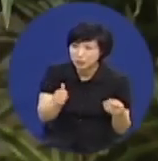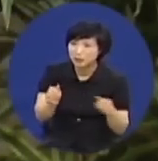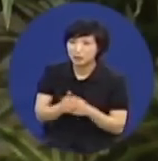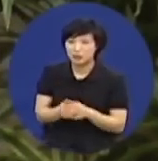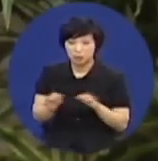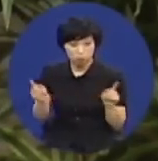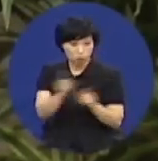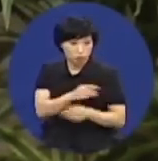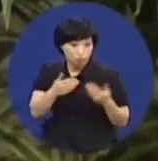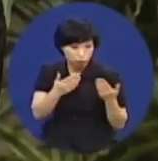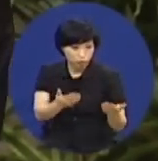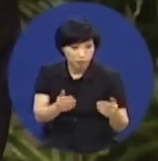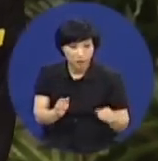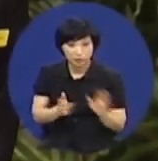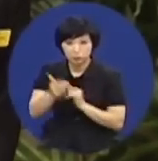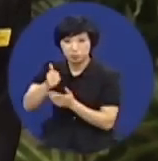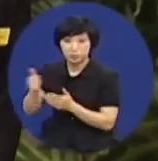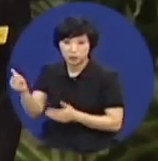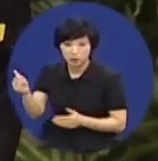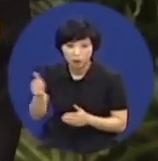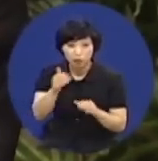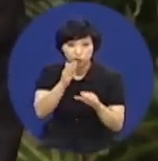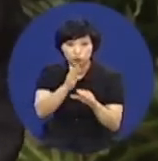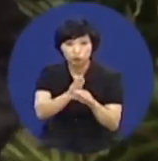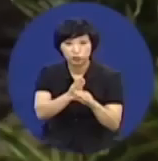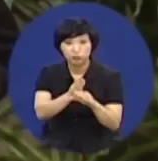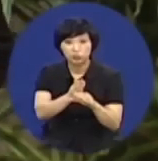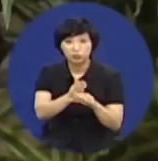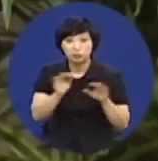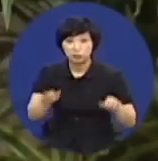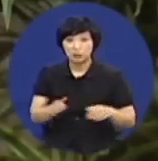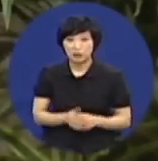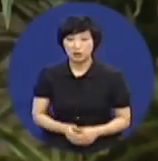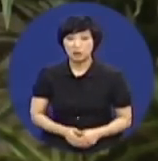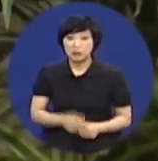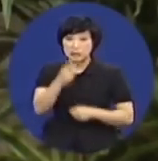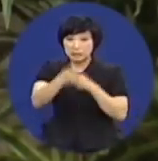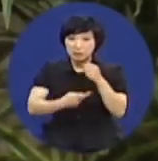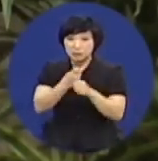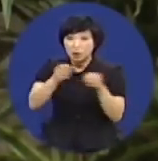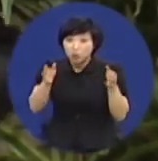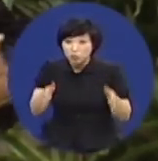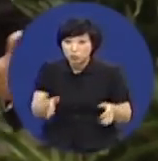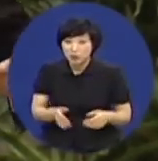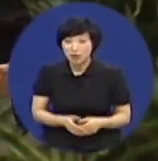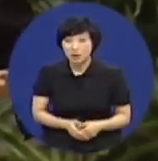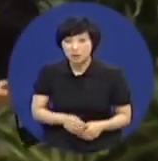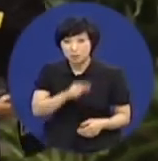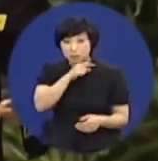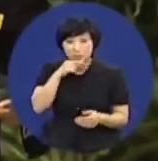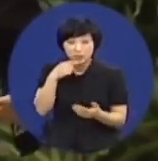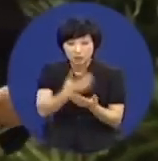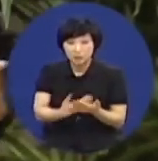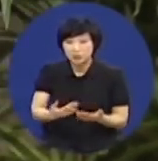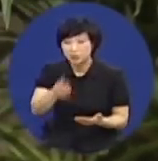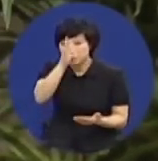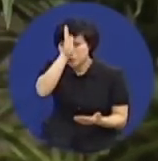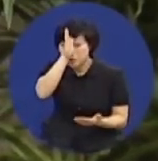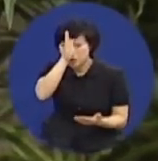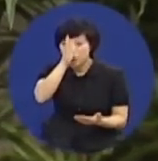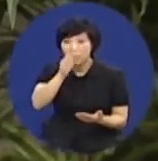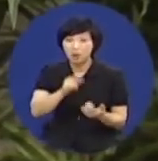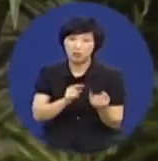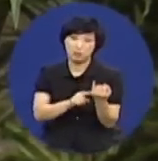、イエス様を言って治してあげよう、治しに行きます。ところで12年間出血が止まら